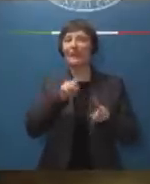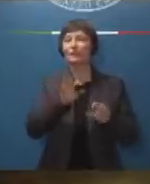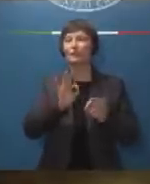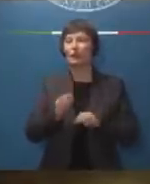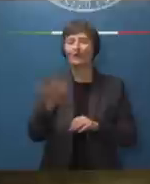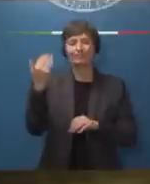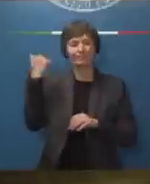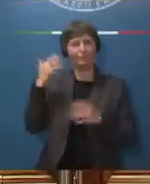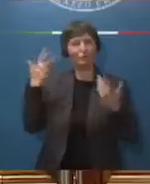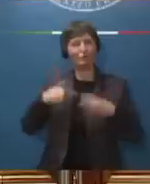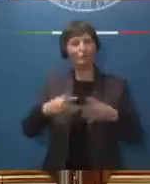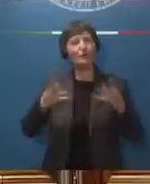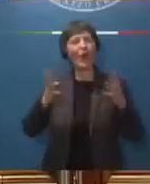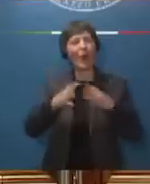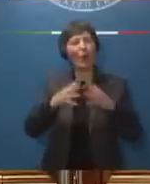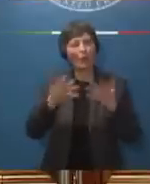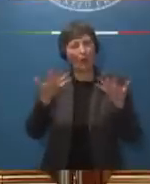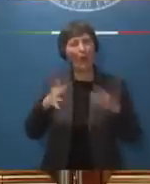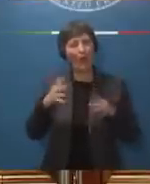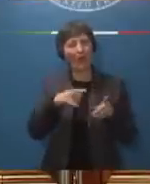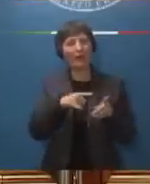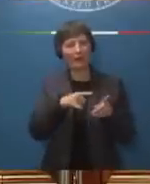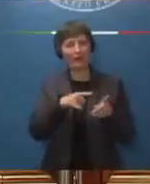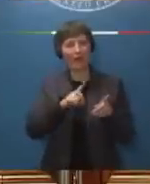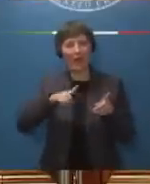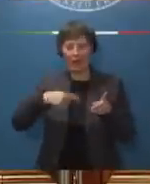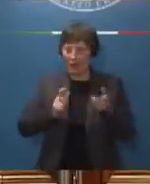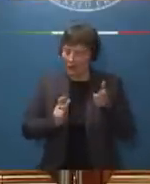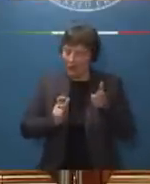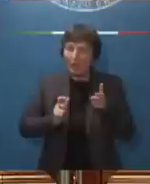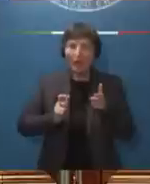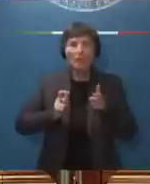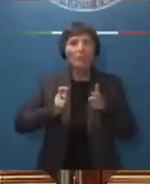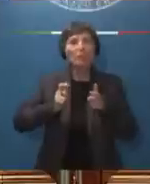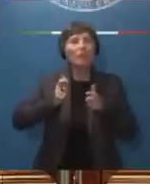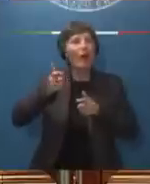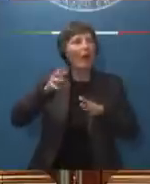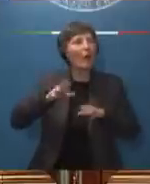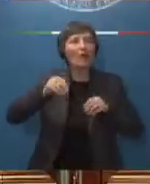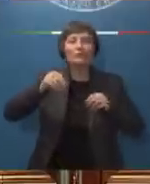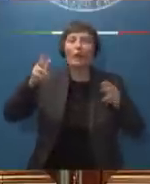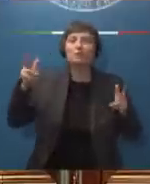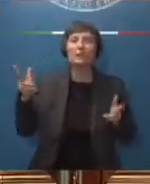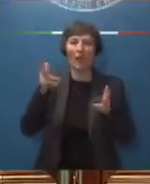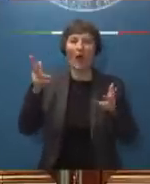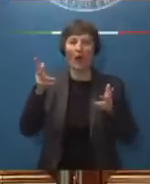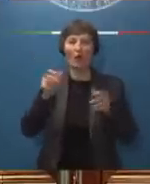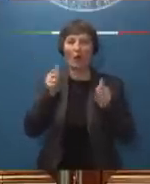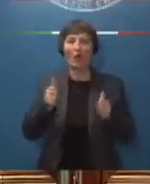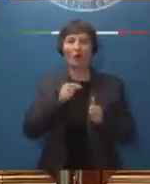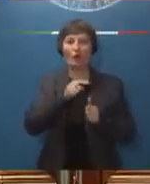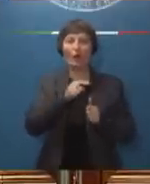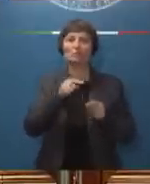uscita dalla guerra e dalla quella guerra è riuscita a dare vita a quello che fu chiamato un miracolo oggi